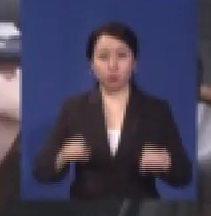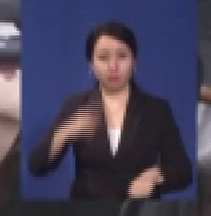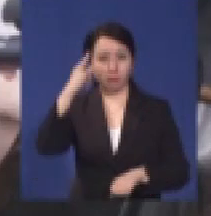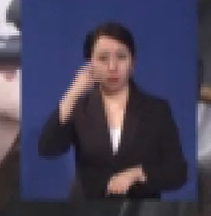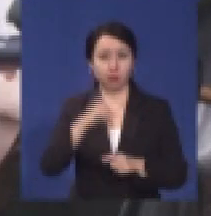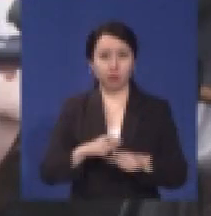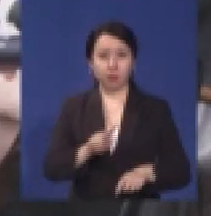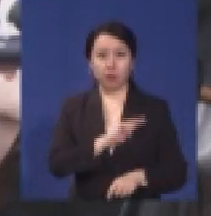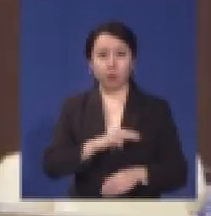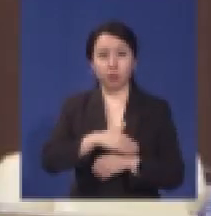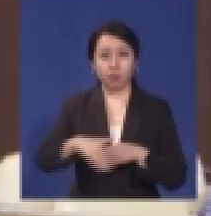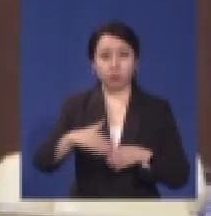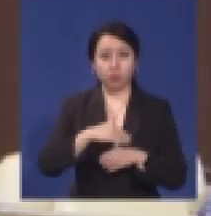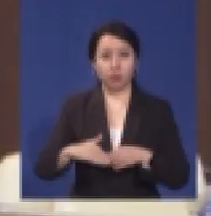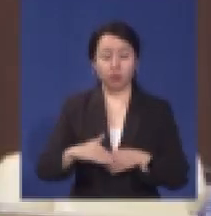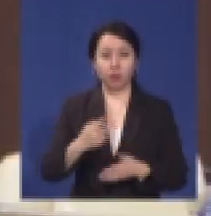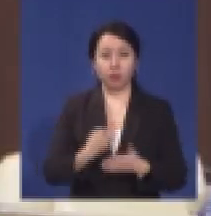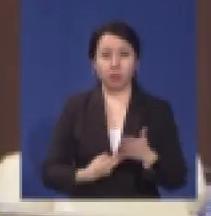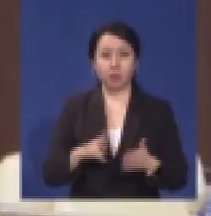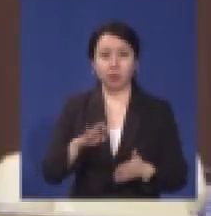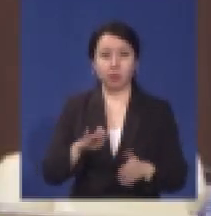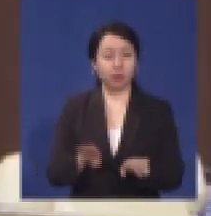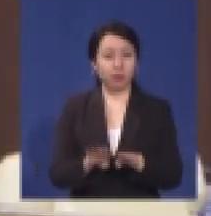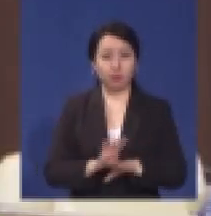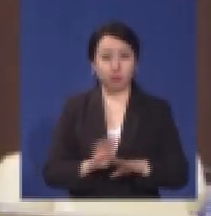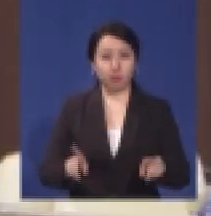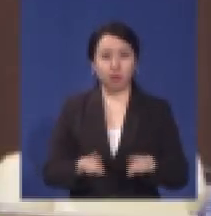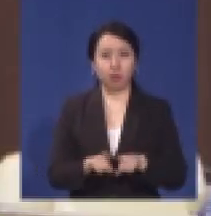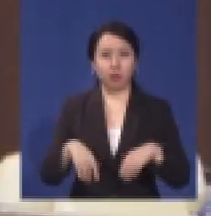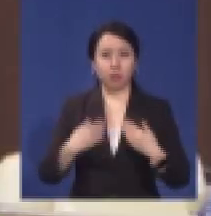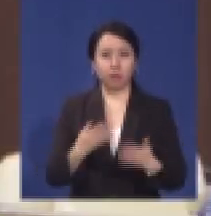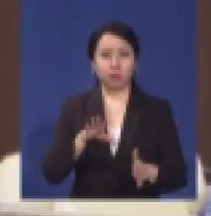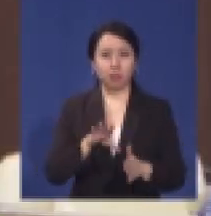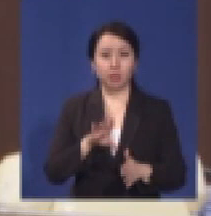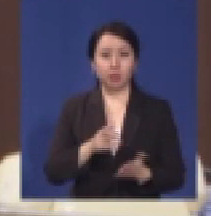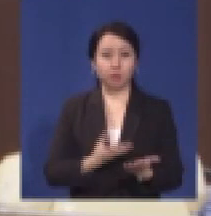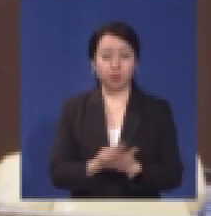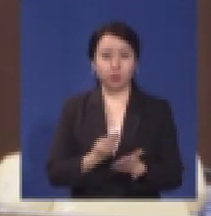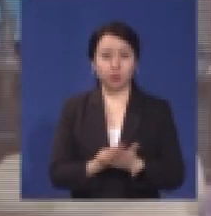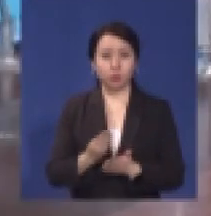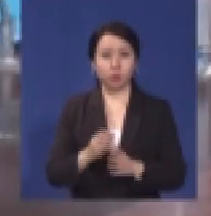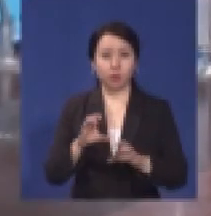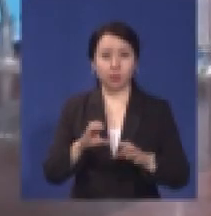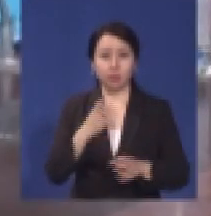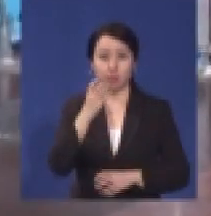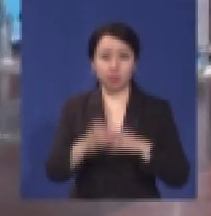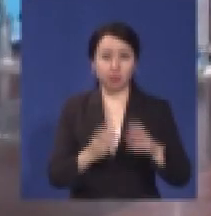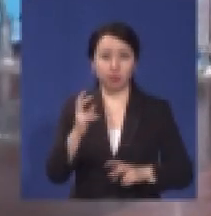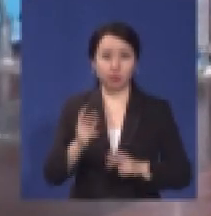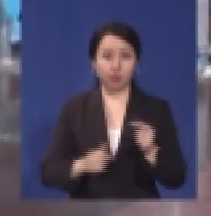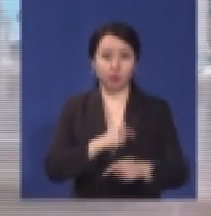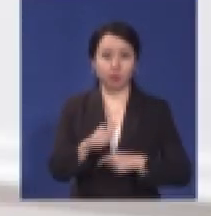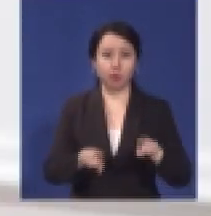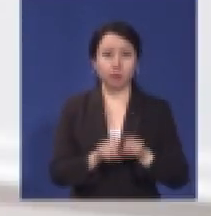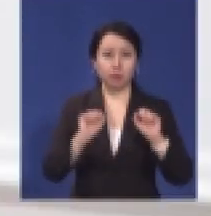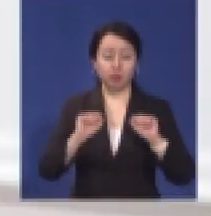казахстанцев, работающих за рубежом и устранение демографического неравенства. Так предполагается ввести инвесторскую визу для иностранных